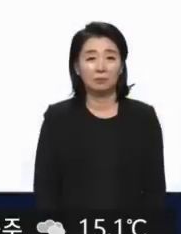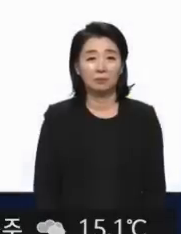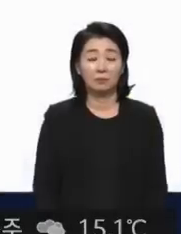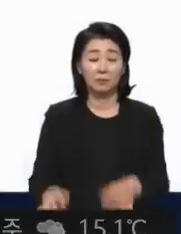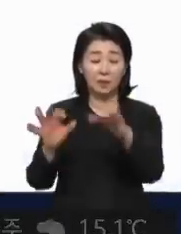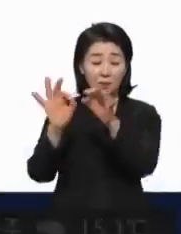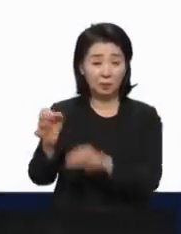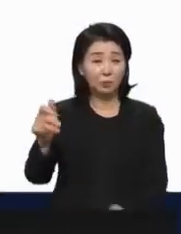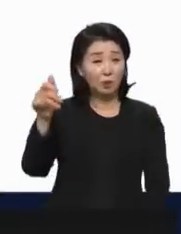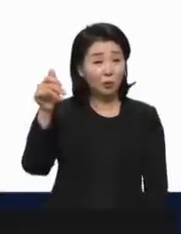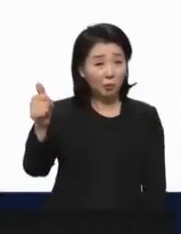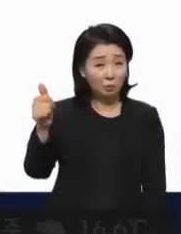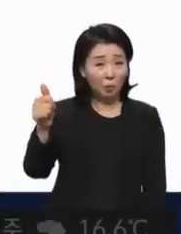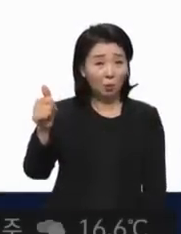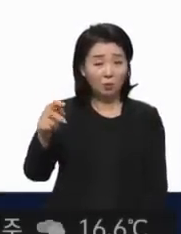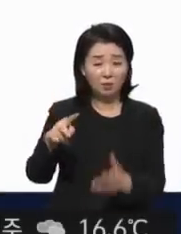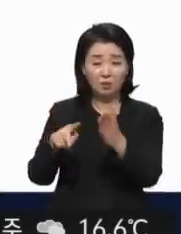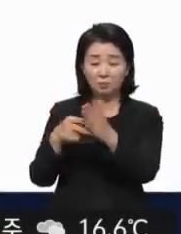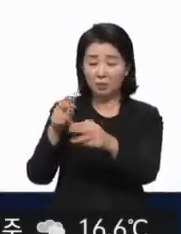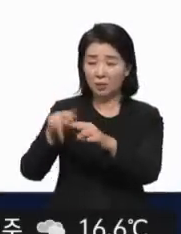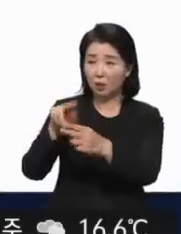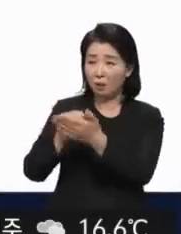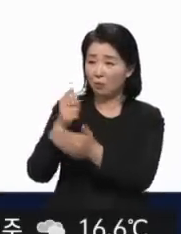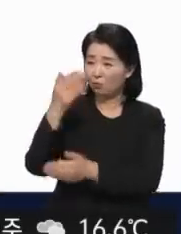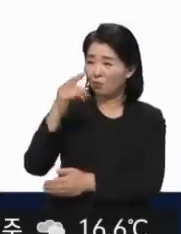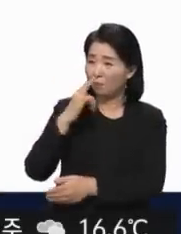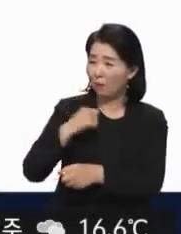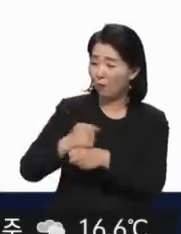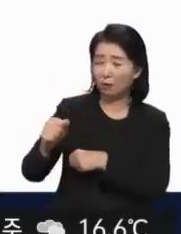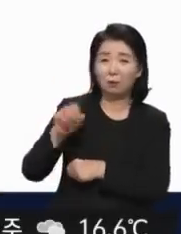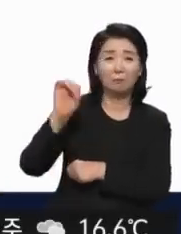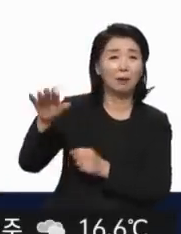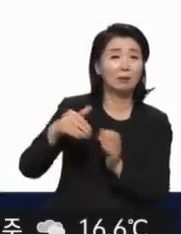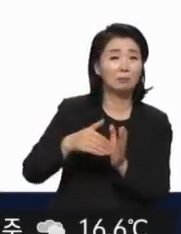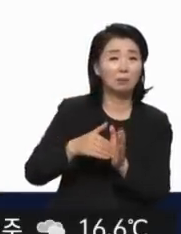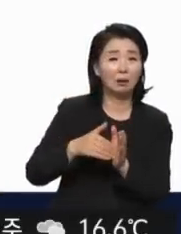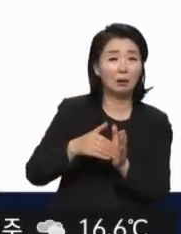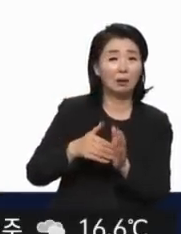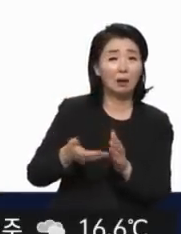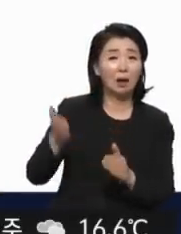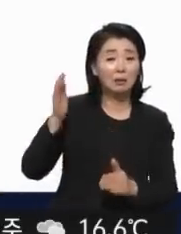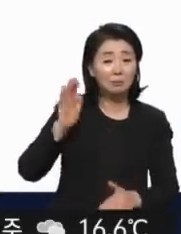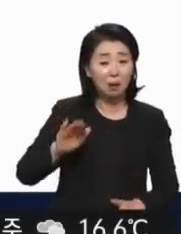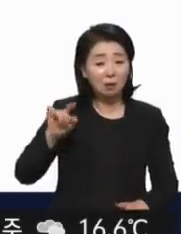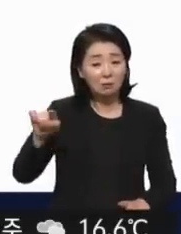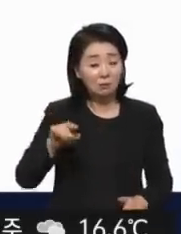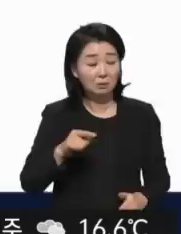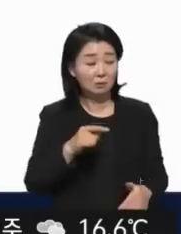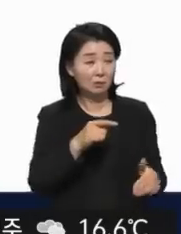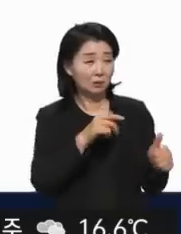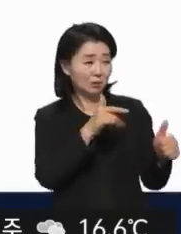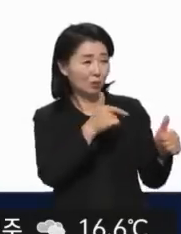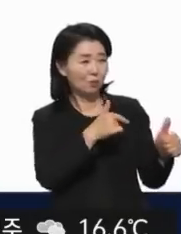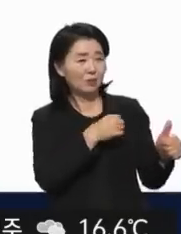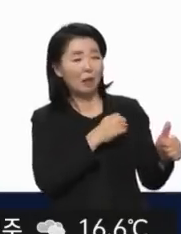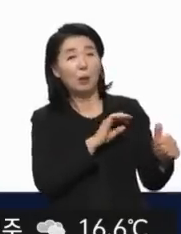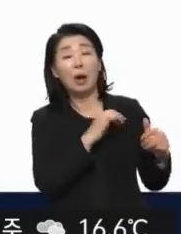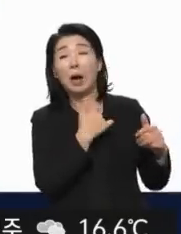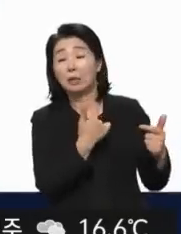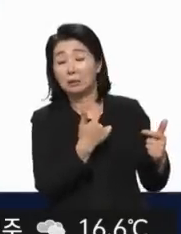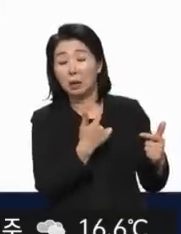김기현 대표에게는 200석 만들어준다는 황당한 말을 했다. 그런데도 그 사람 우리 당원도